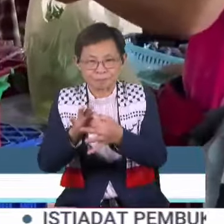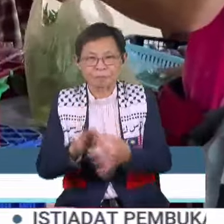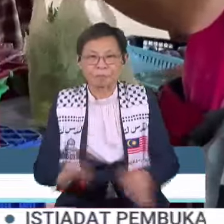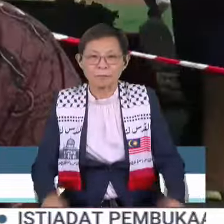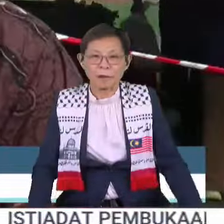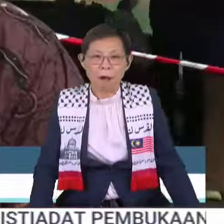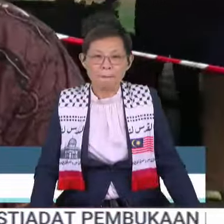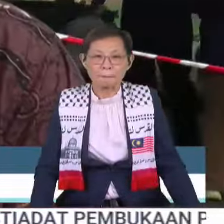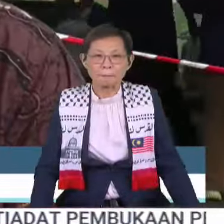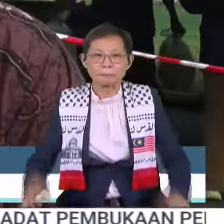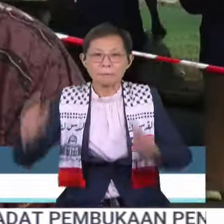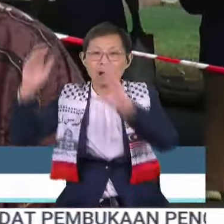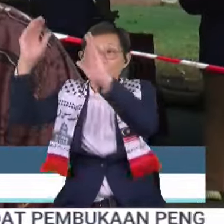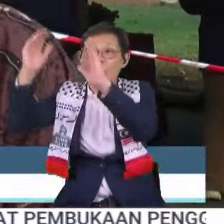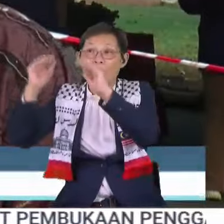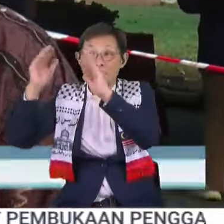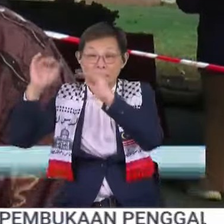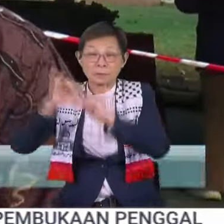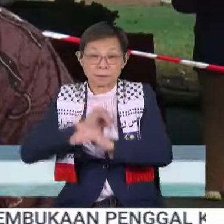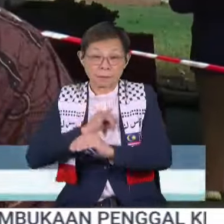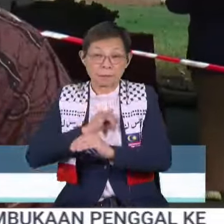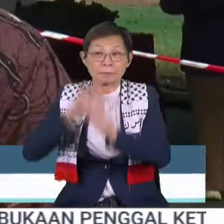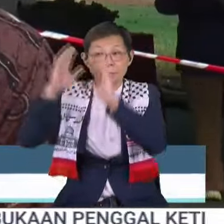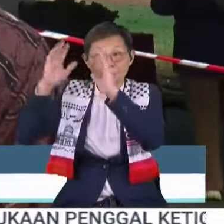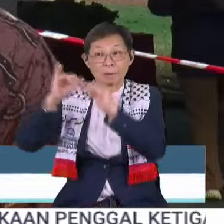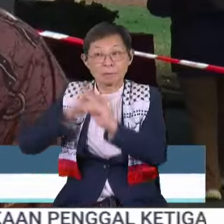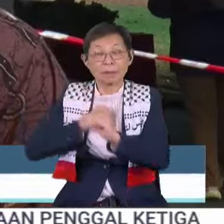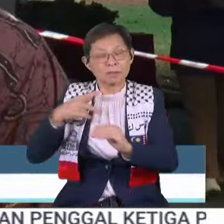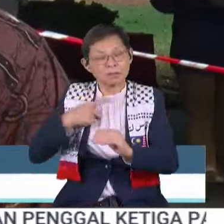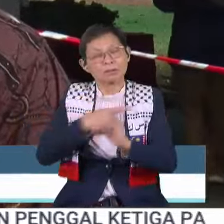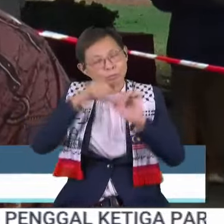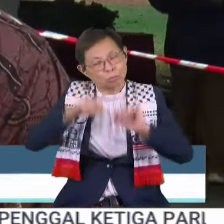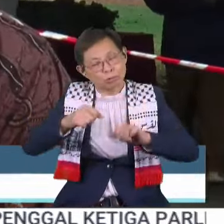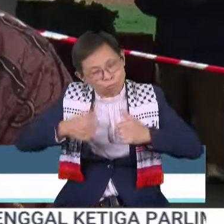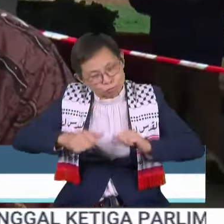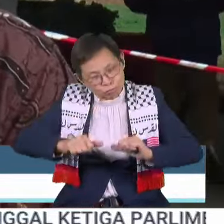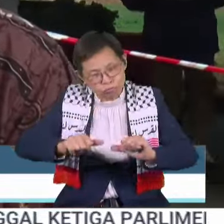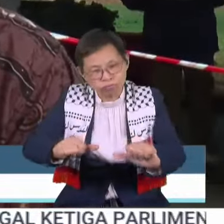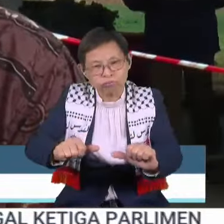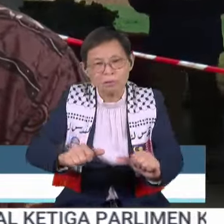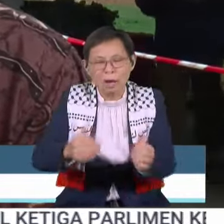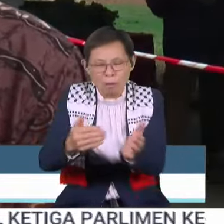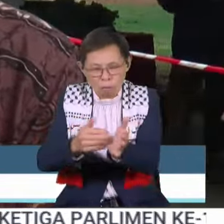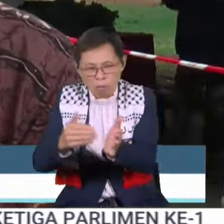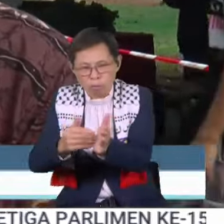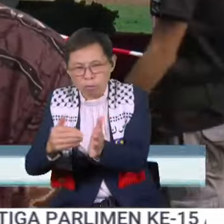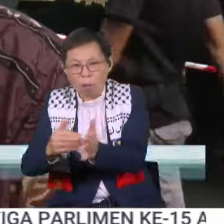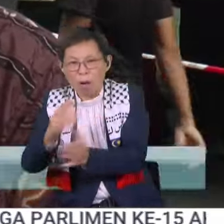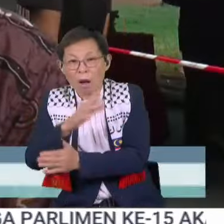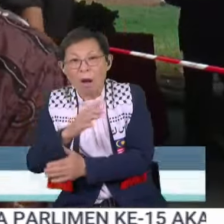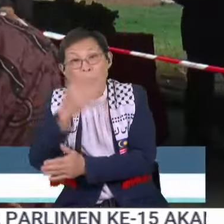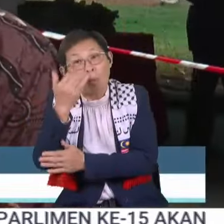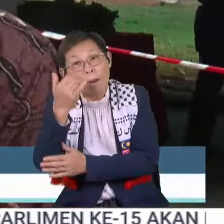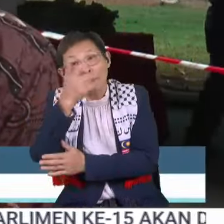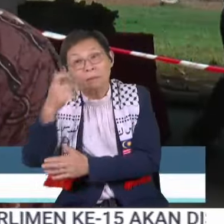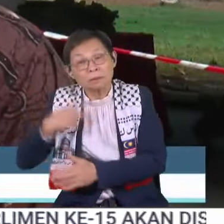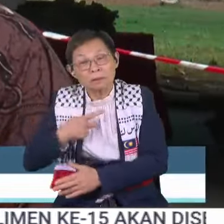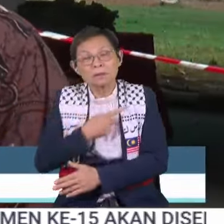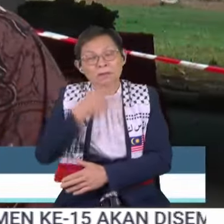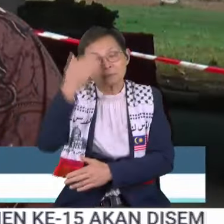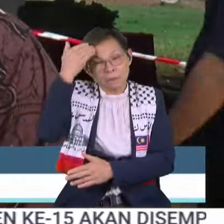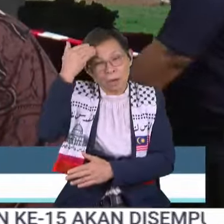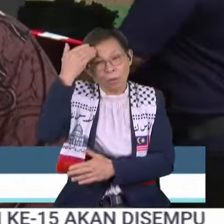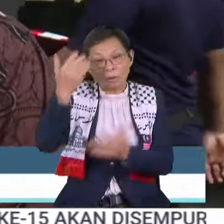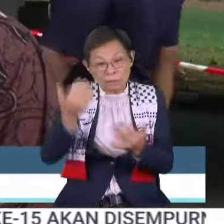kpdn harapan saya supaya kita dapat teruskan dan lebih kerap kerana kita tahu dalam